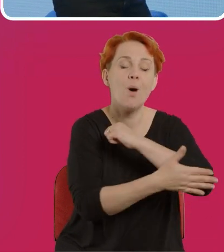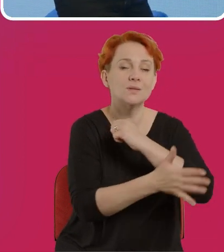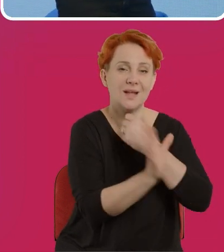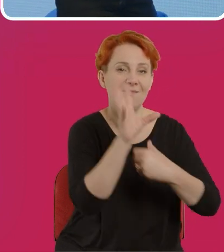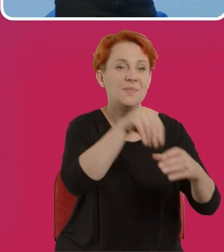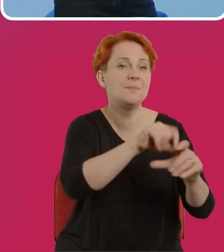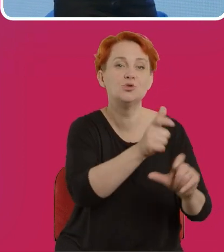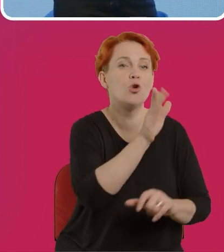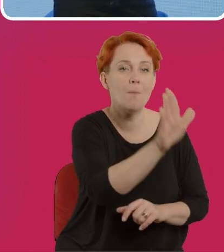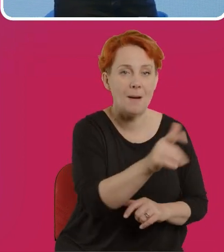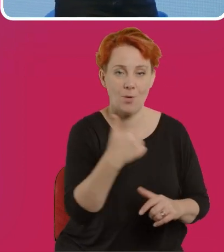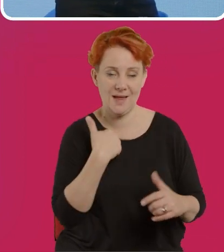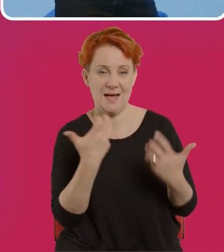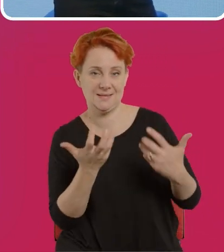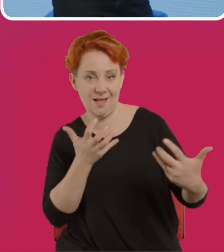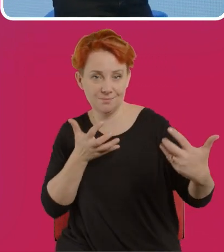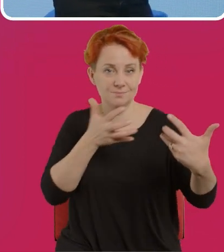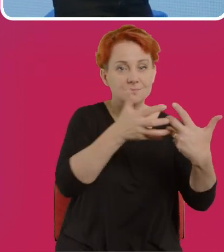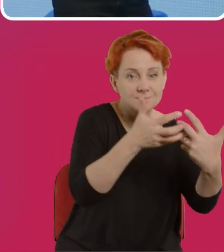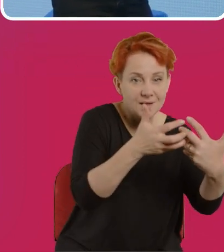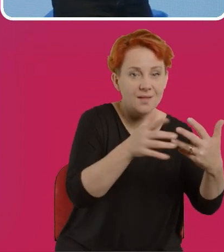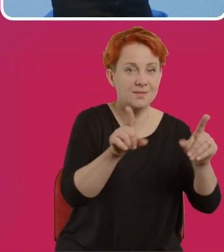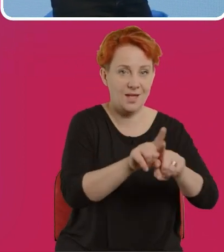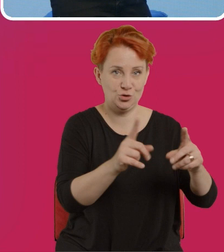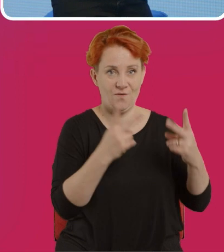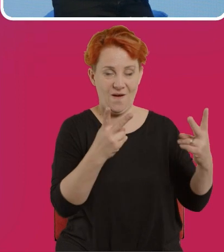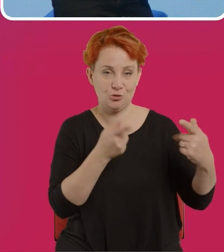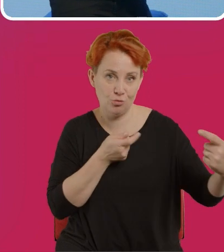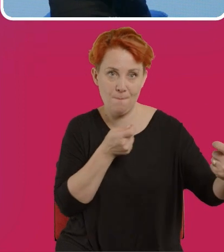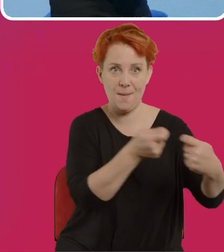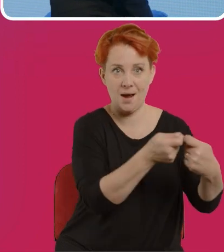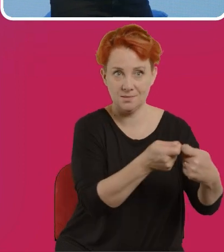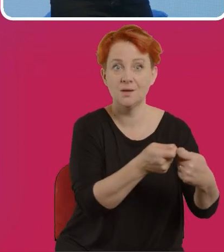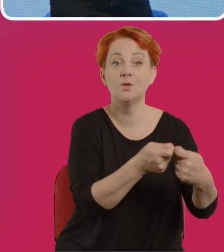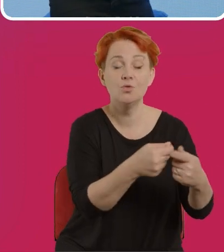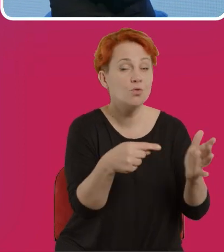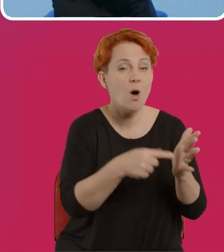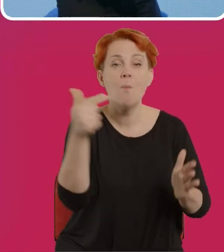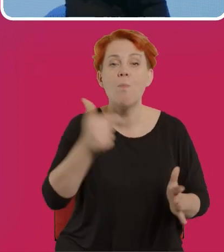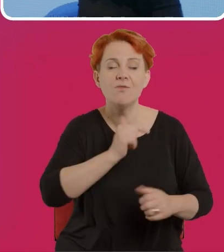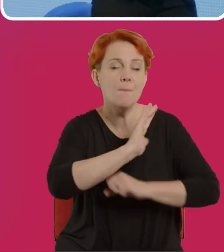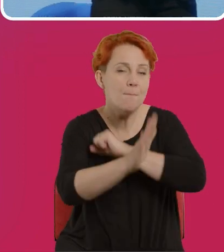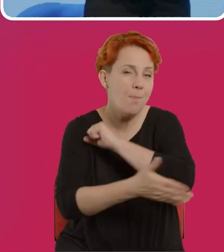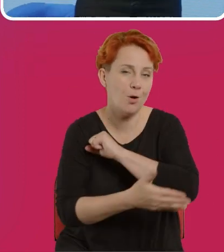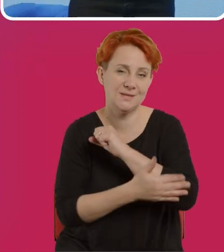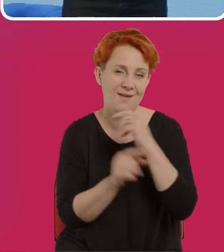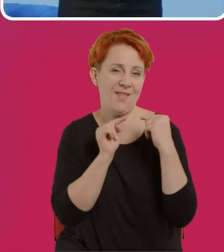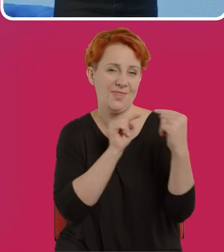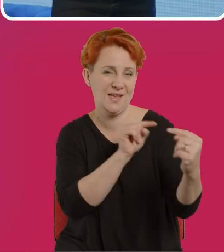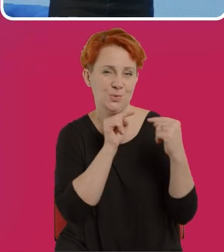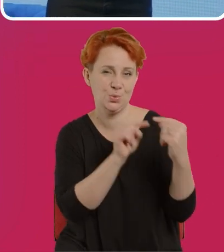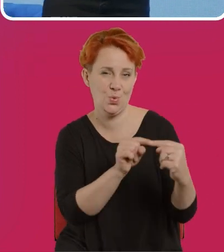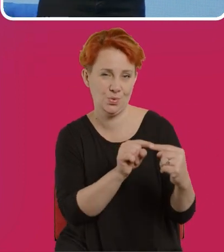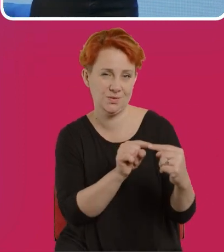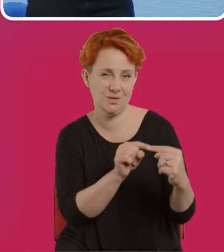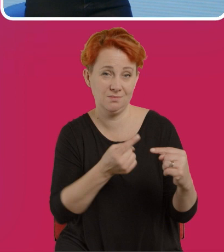stać kluczowym zasobem naszego klienta, kluczowym partnerem i tak dalej. To powinien być fundament w ogóle dyskusji o tym, o